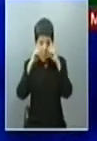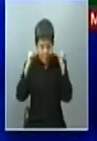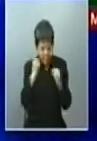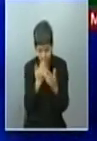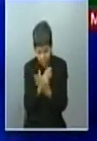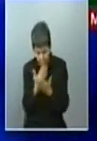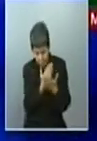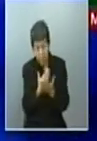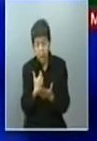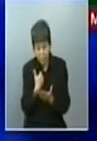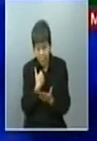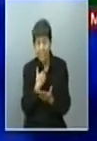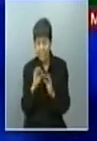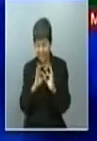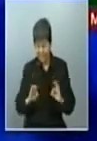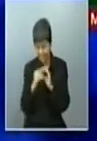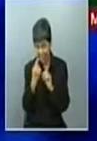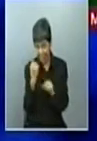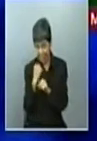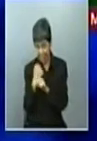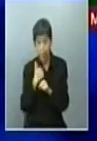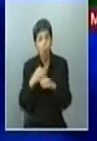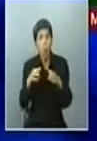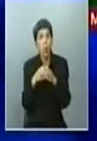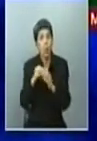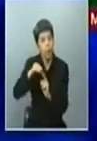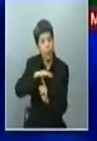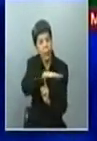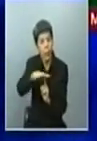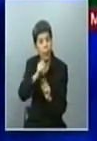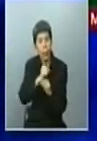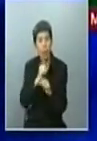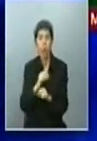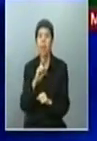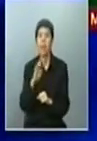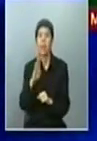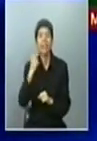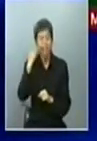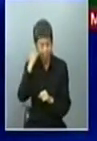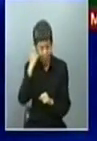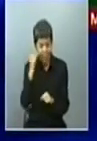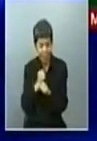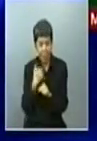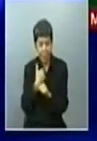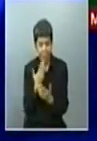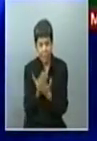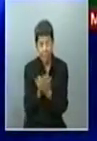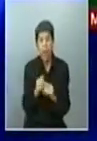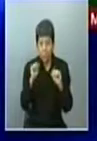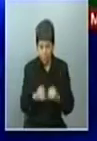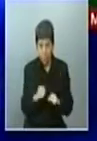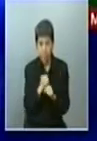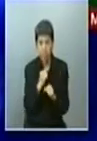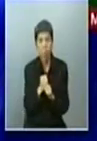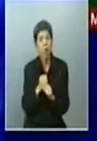ส่วนอีกด้านหนึ่งที่สำคัญก็คือนโยบายด้านกลุ่มสื่อสารครับทาง DBS เนี่ยคาดว่า จะมีการอนุญาตให้ผู้